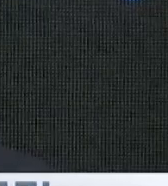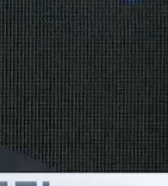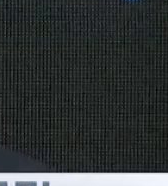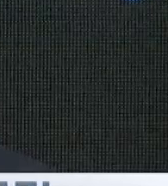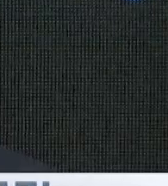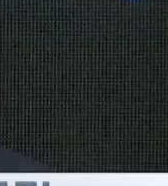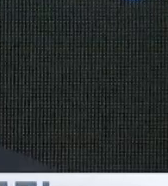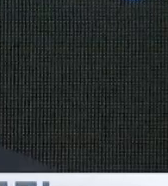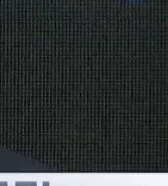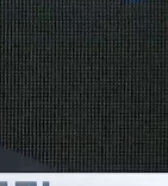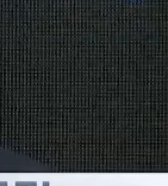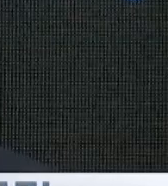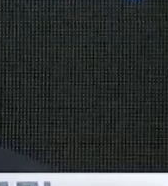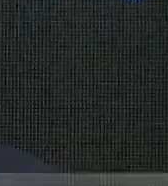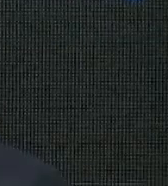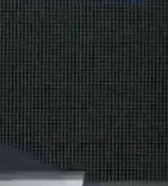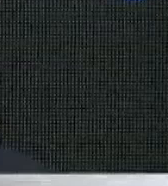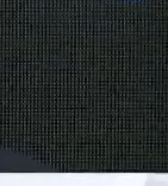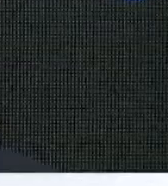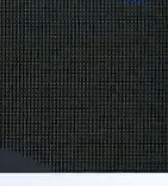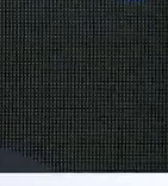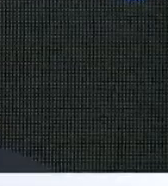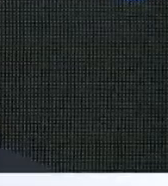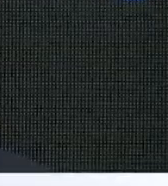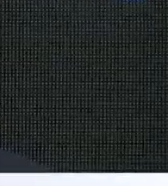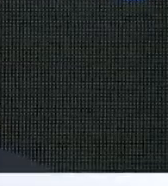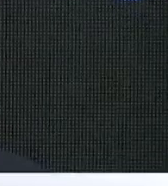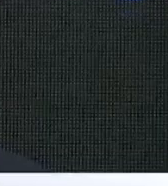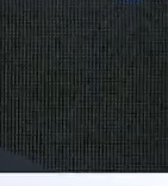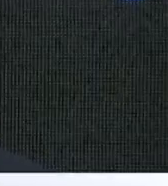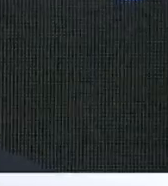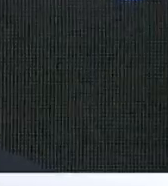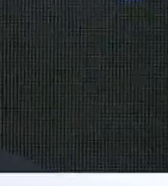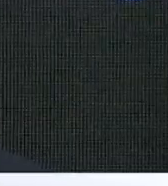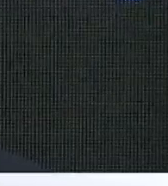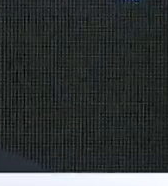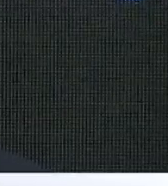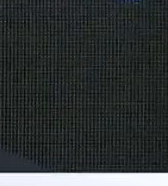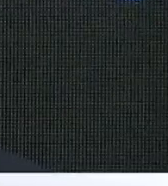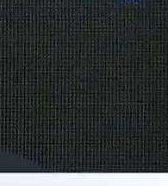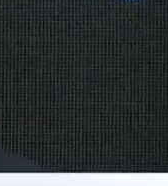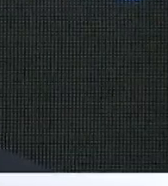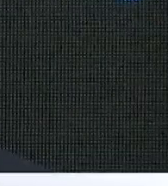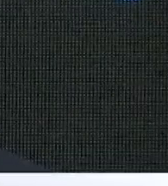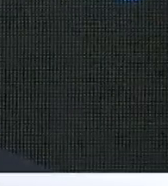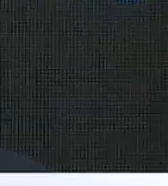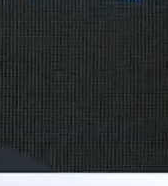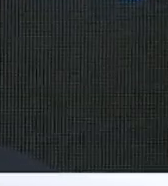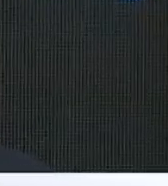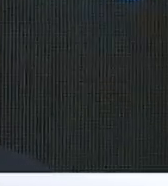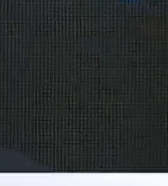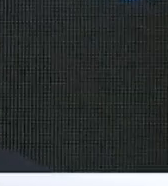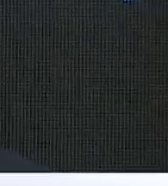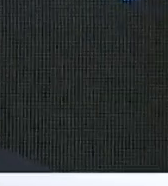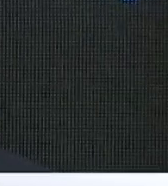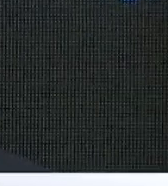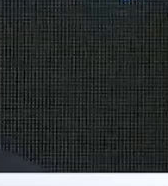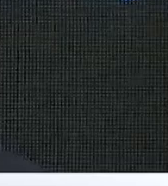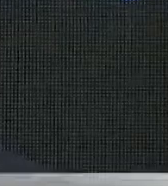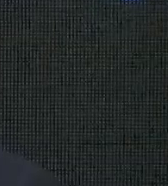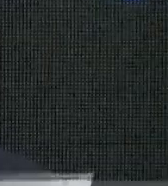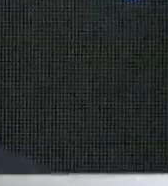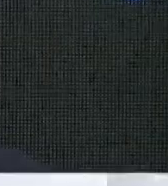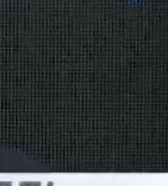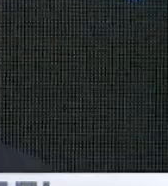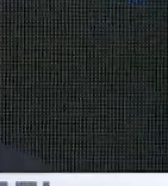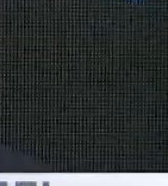I feel great. For me, it's another challenge. Ювентус әлемдегі ең үздік клубтардың бірі. Менің достарым осы